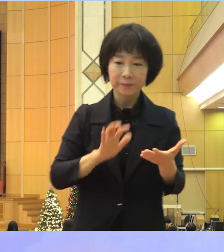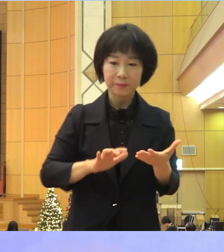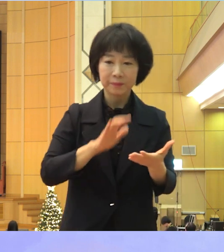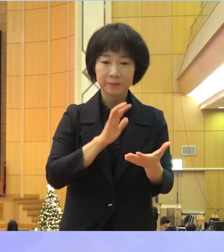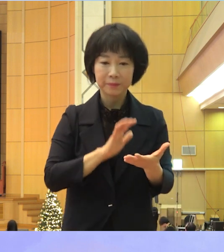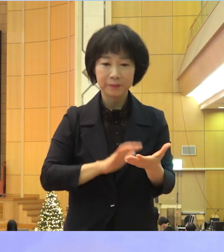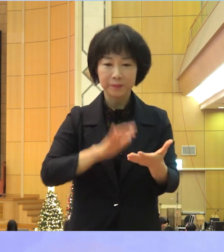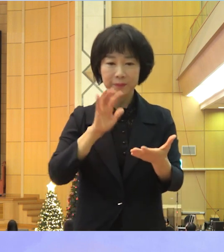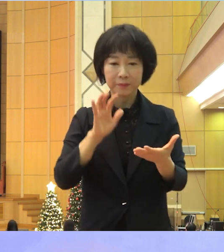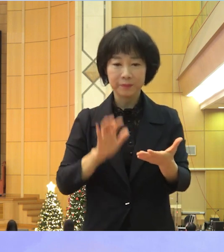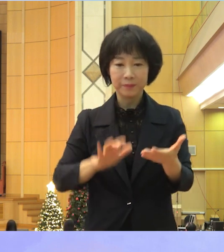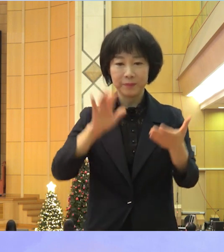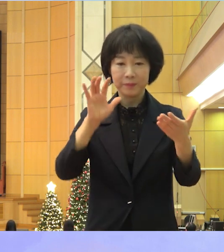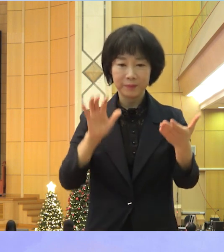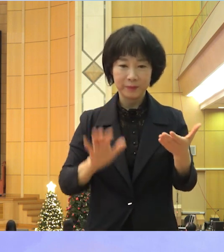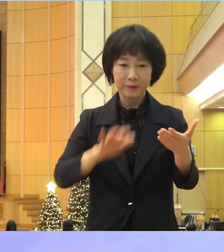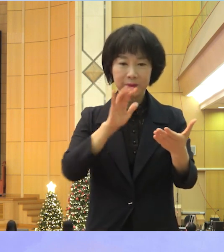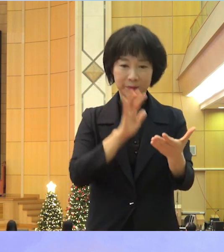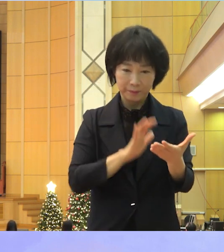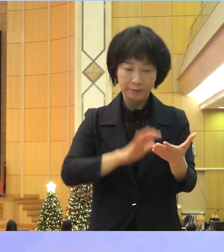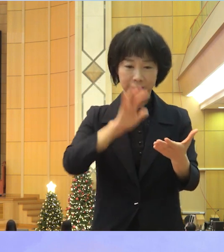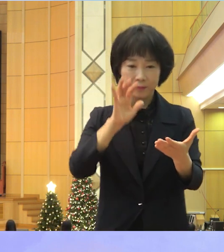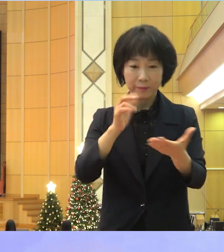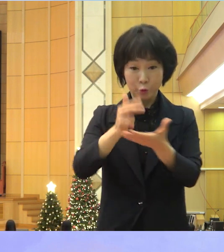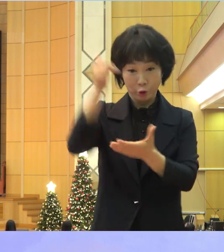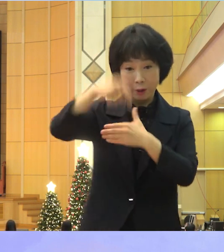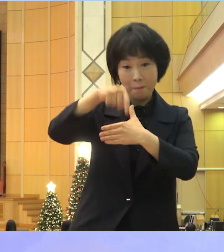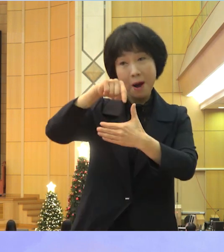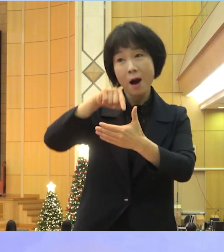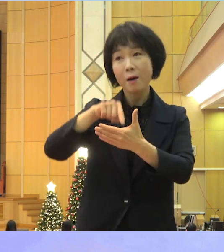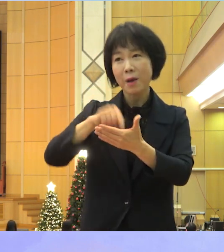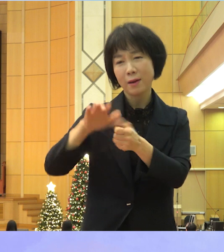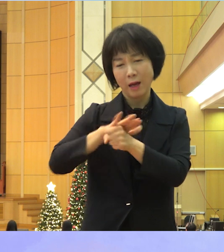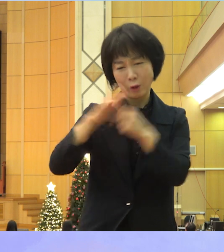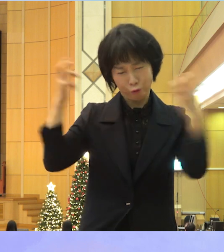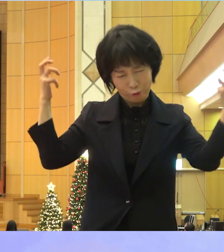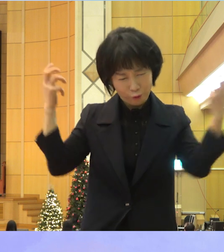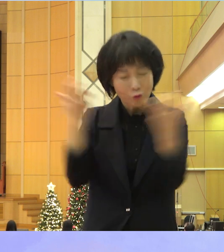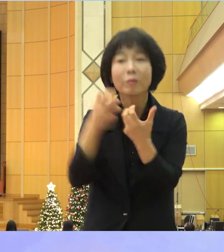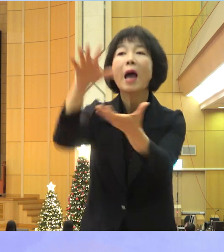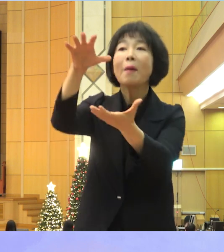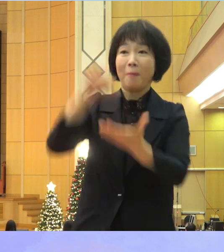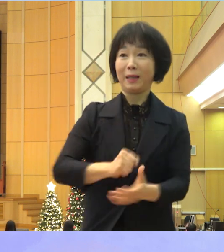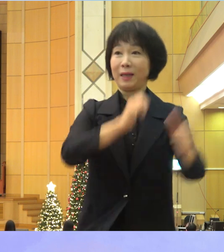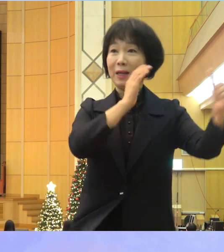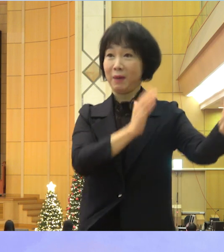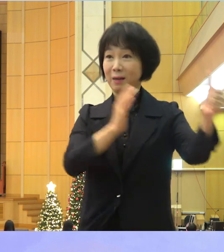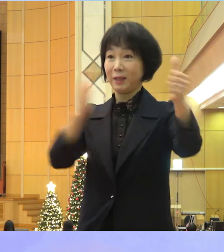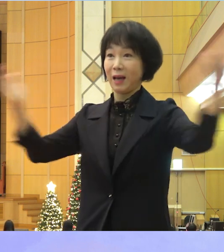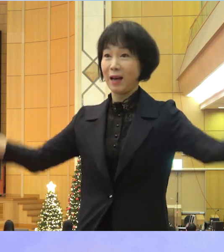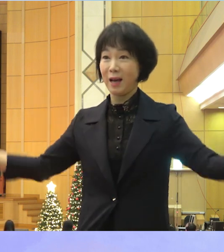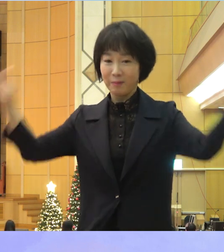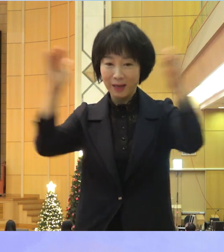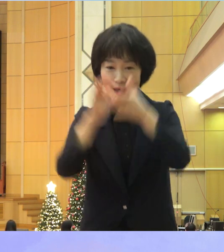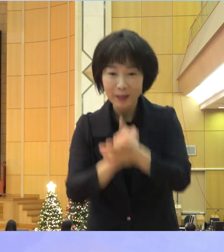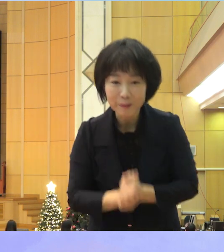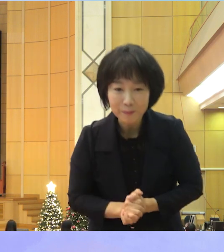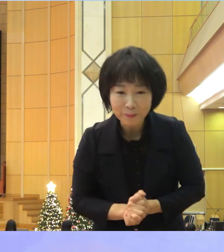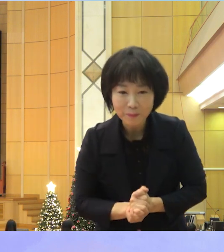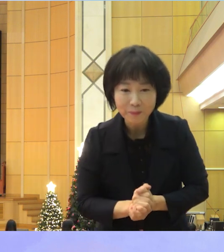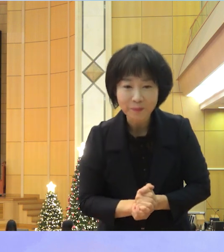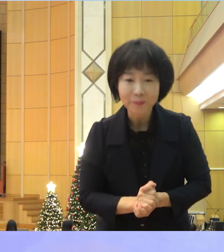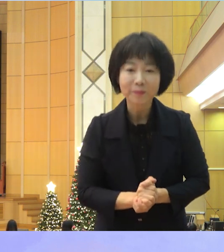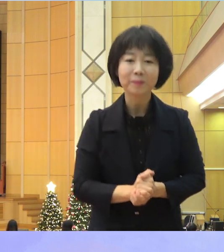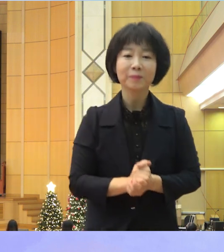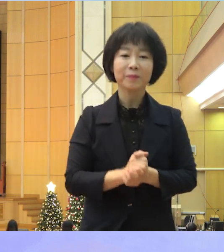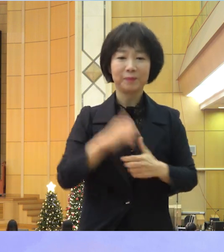이 시간 찬양하시면서 주님의 사랑이 느껴지시죠? 그 마음 꼭 간직하여서 주님께 이 시간 더욱더